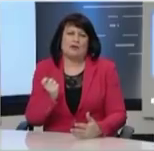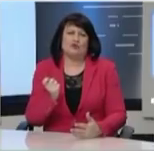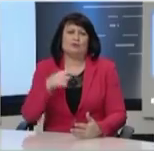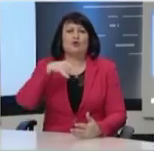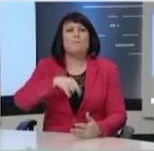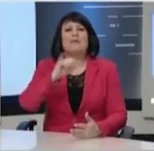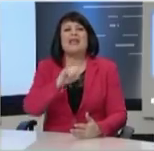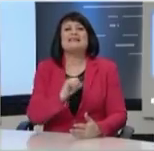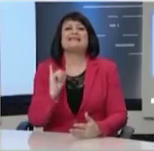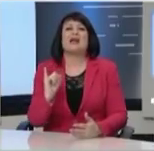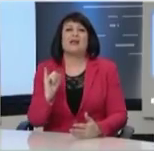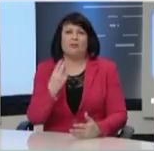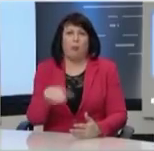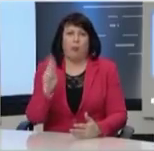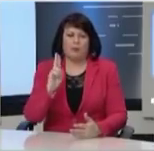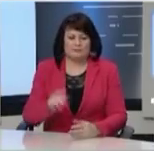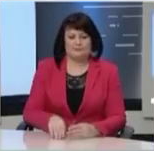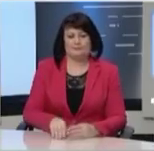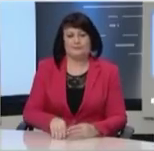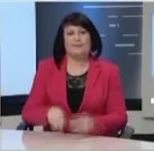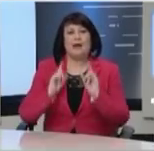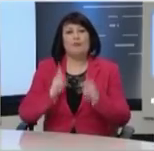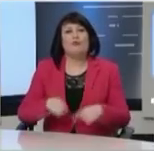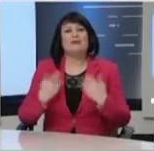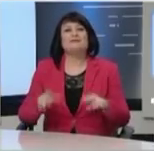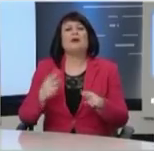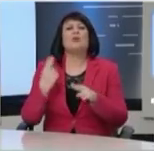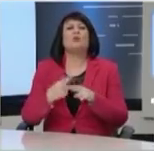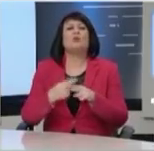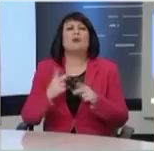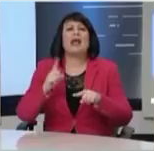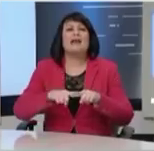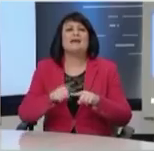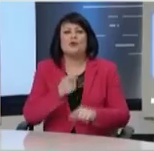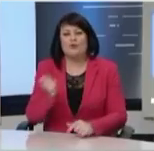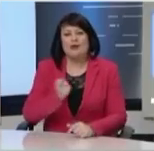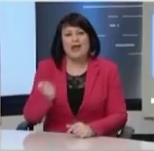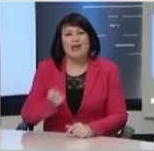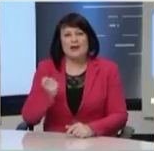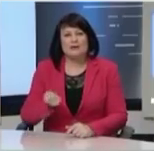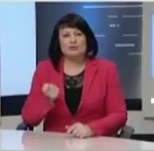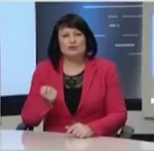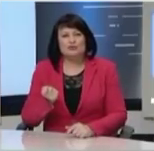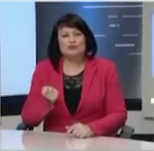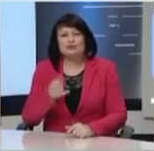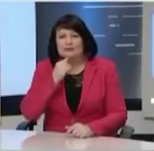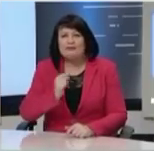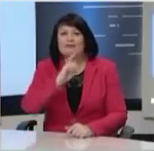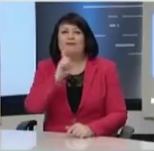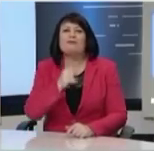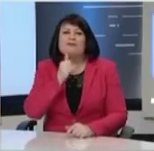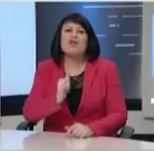Πρόκειται για μια απόφαση η οποία επαναφέρει το ελληνικό δημόσιο χρέος σε τροχιά